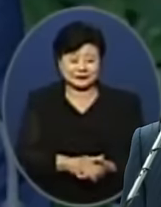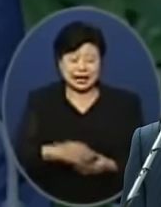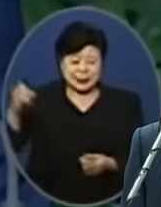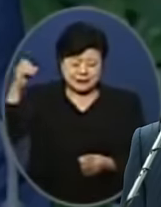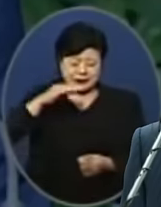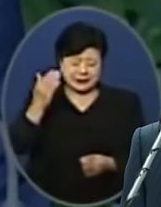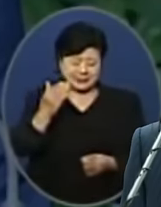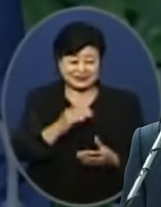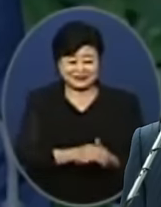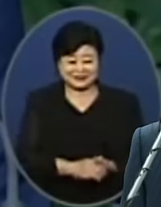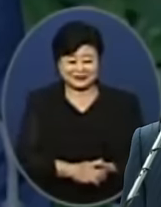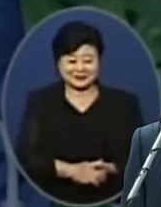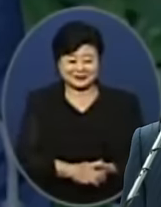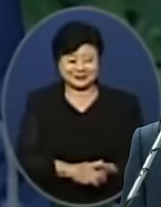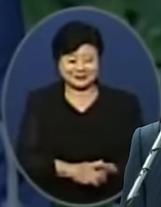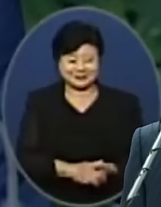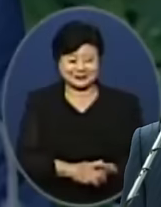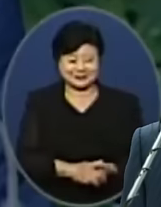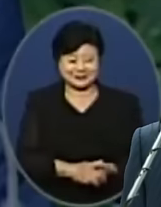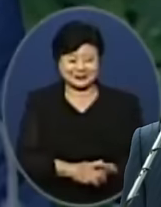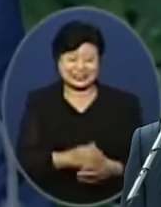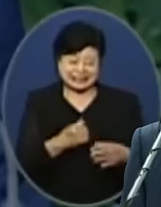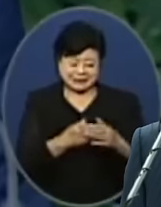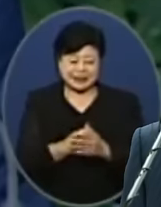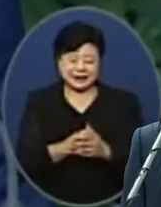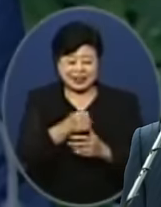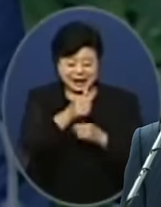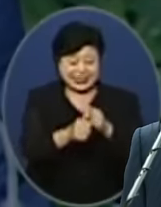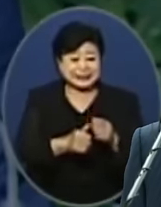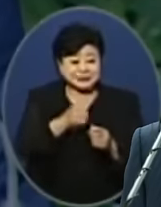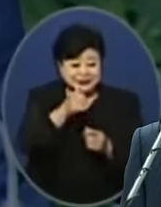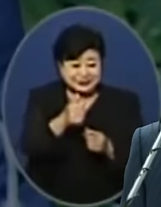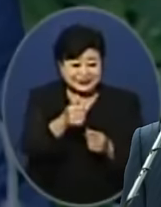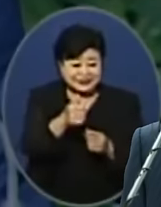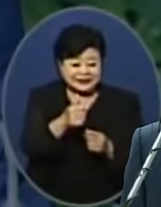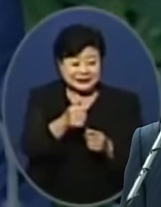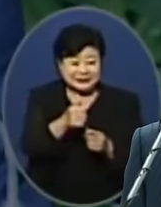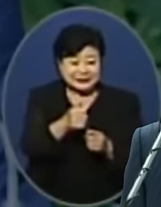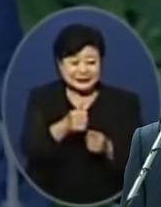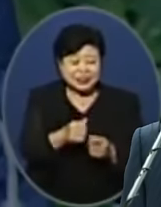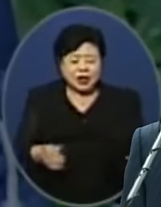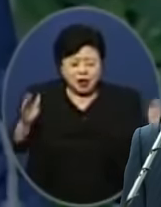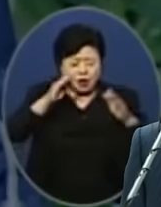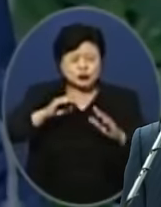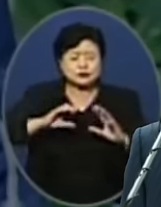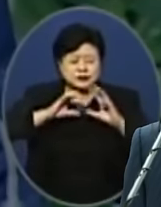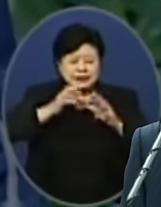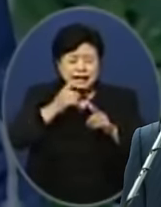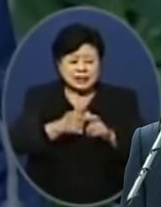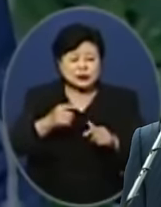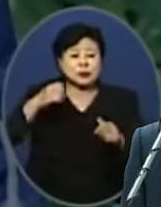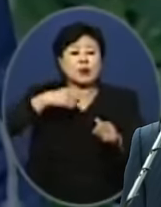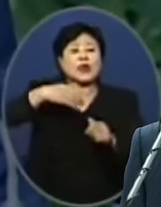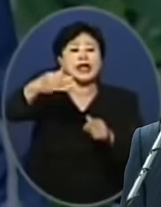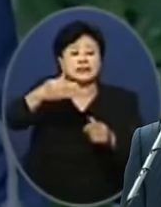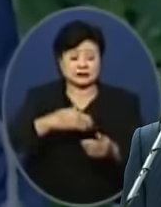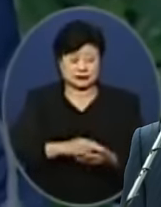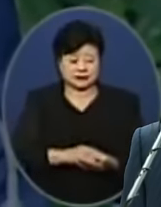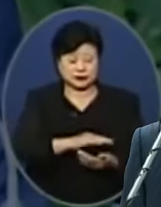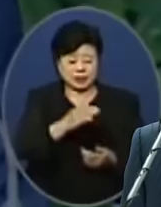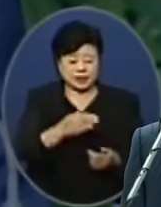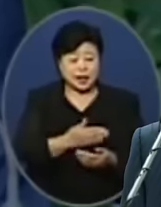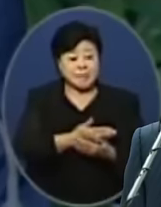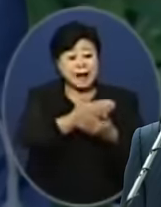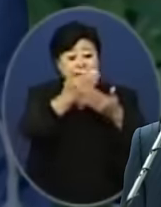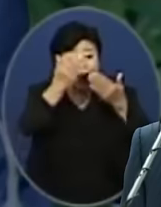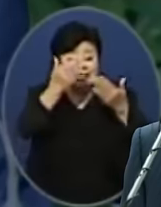빛이 되시는 것입니다. 그러므로 하나님은 이 어두운 세상에 예수님을 보내서 우리에게